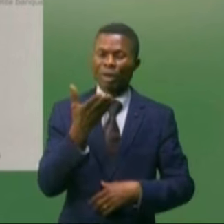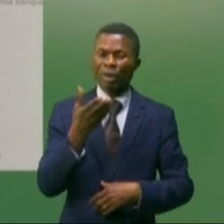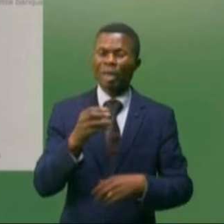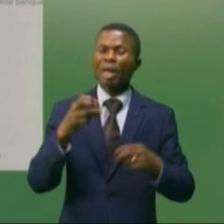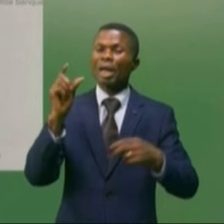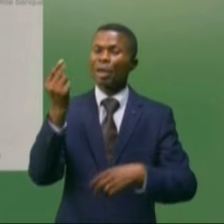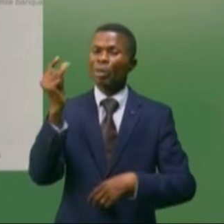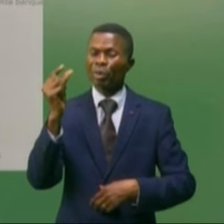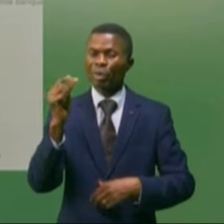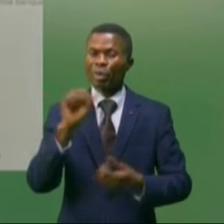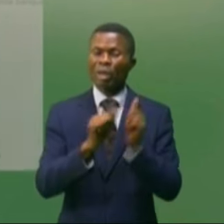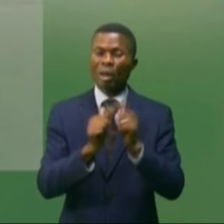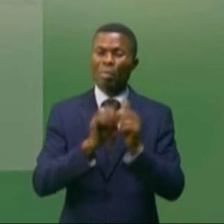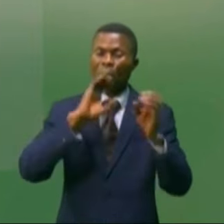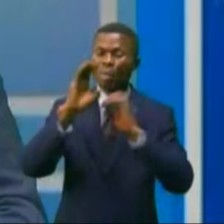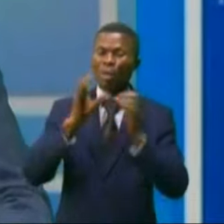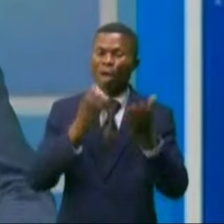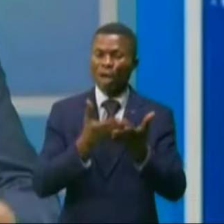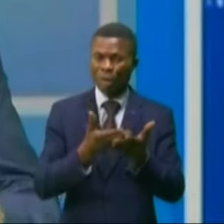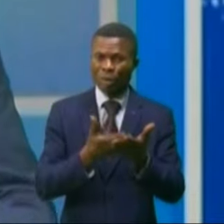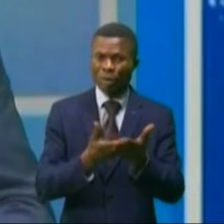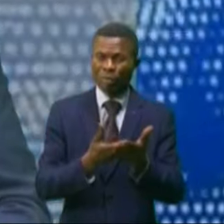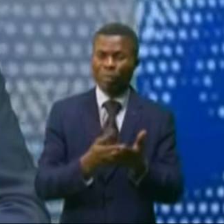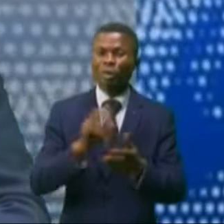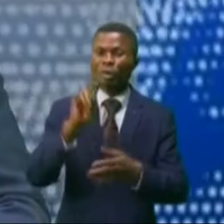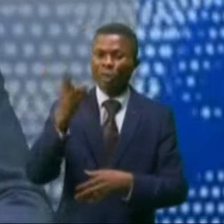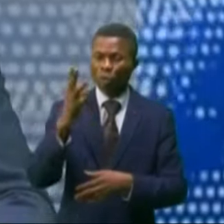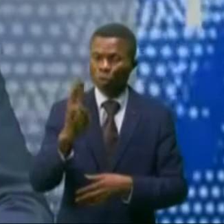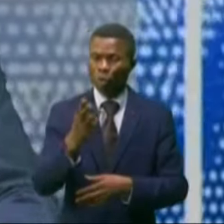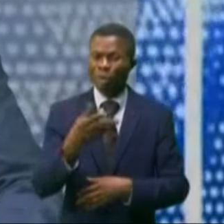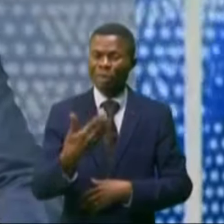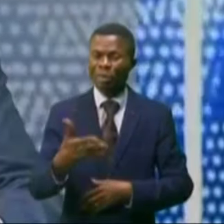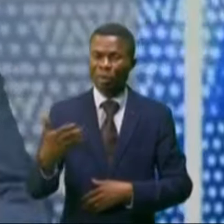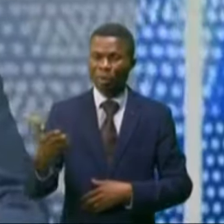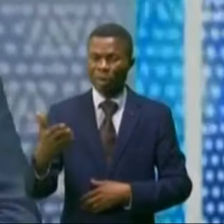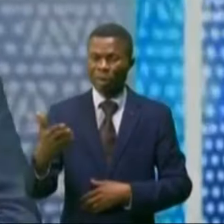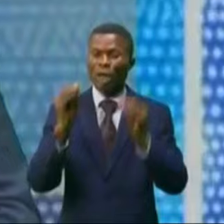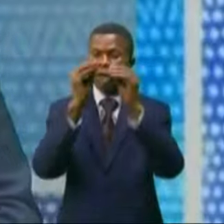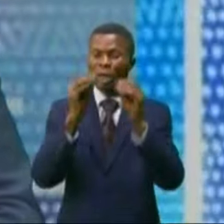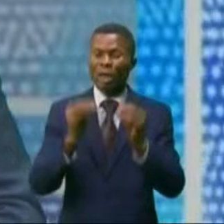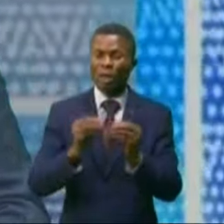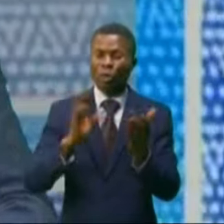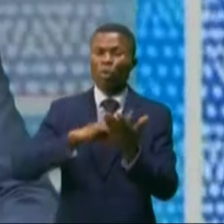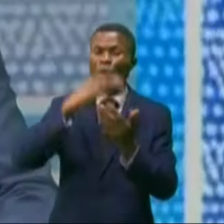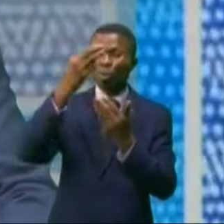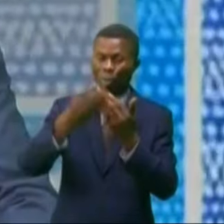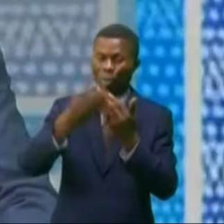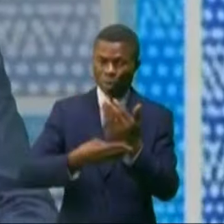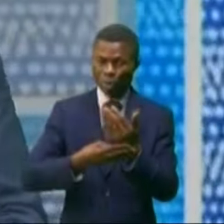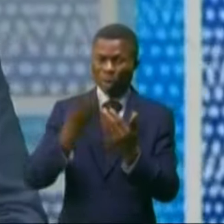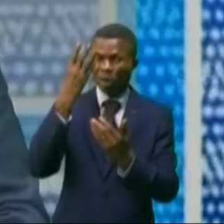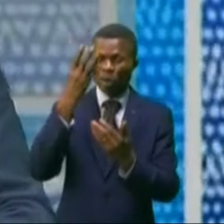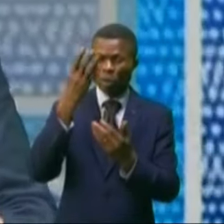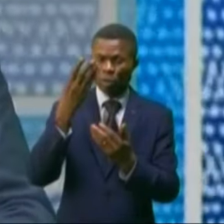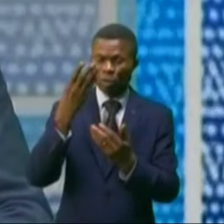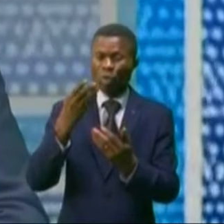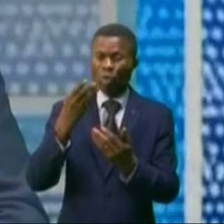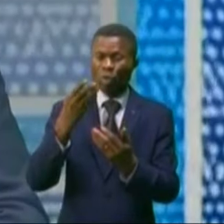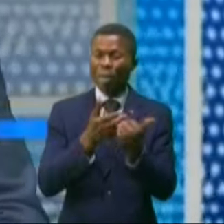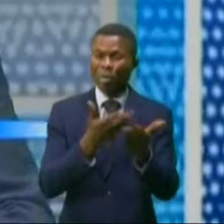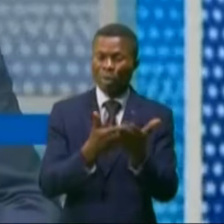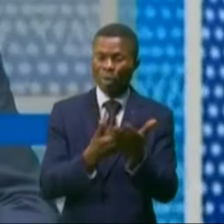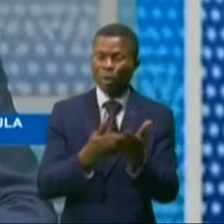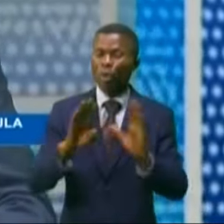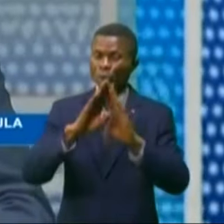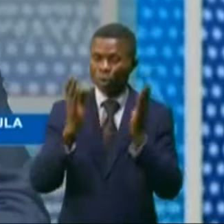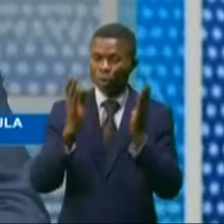minier, comme le secteur des télécommunications. Et troisième élément, si je prends le total bilan, dans ces 3 agrégats-là, mis ensemble,